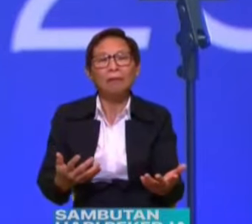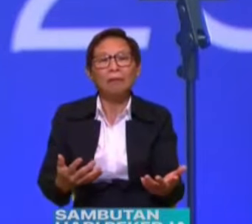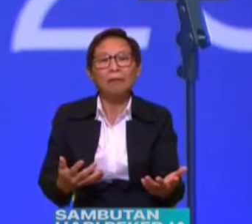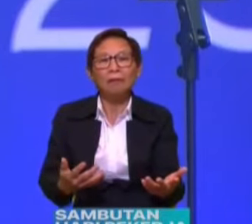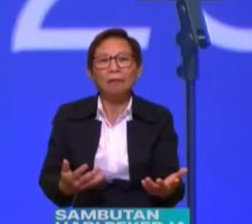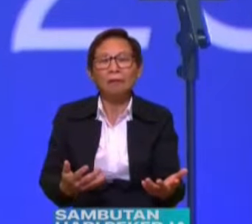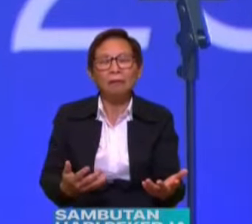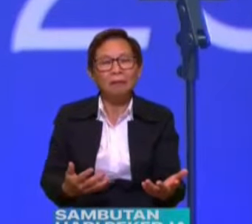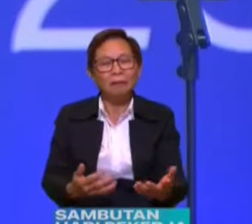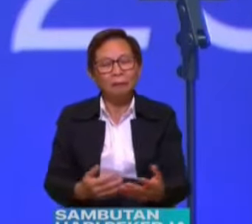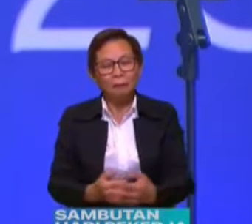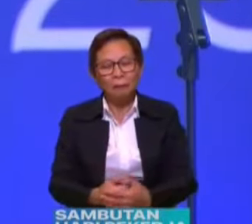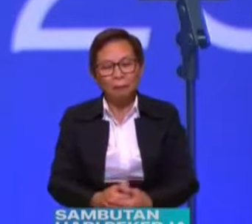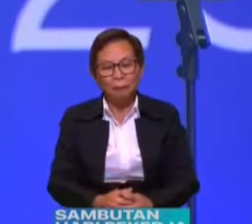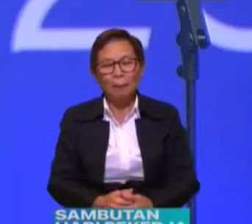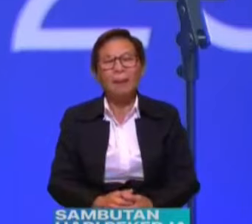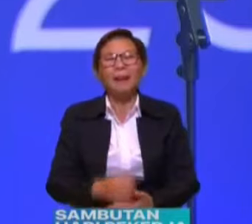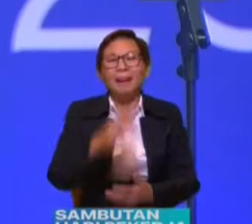kecil.